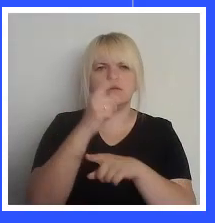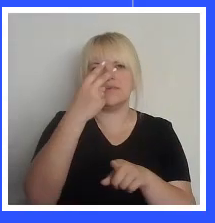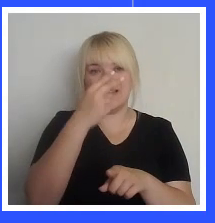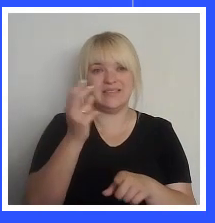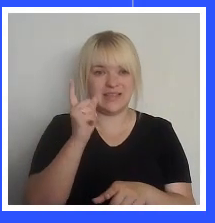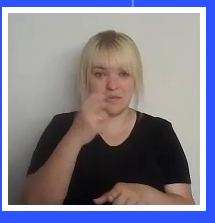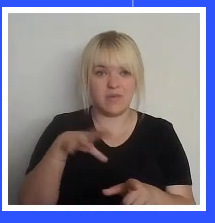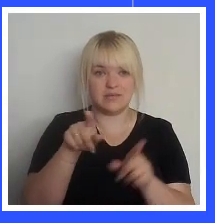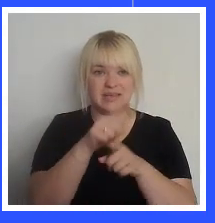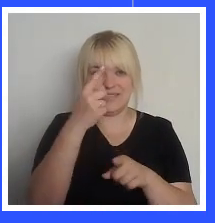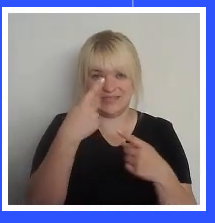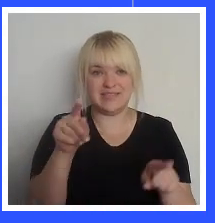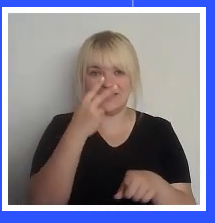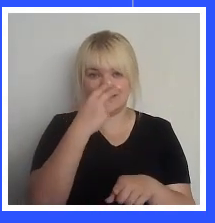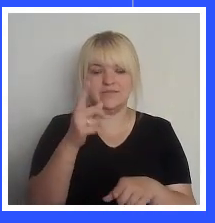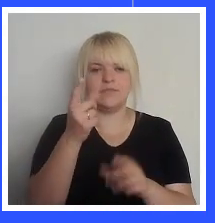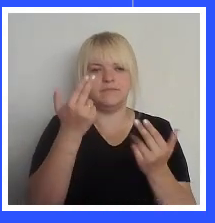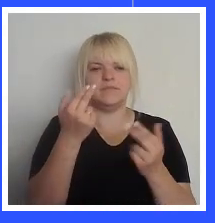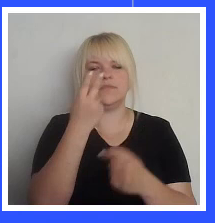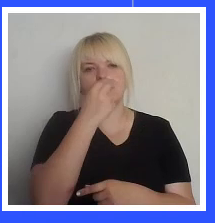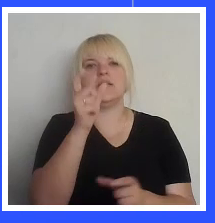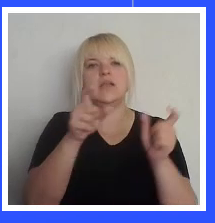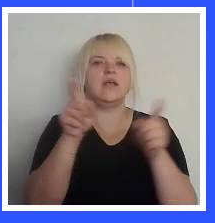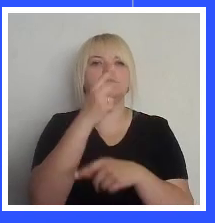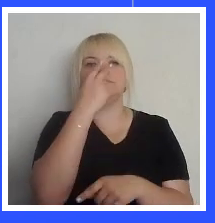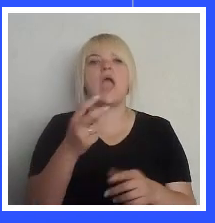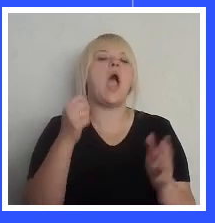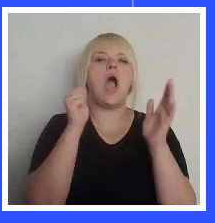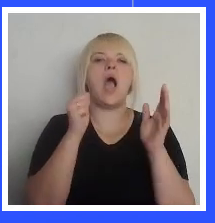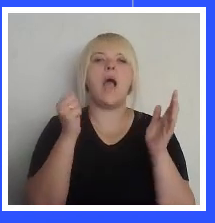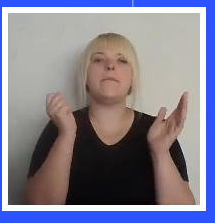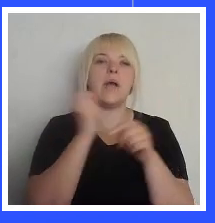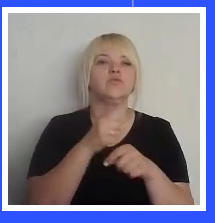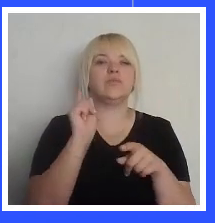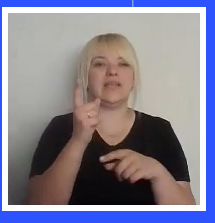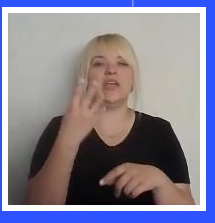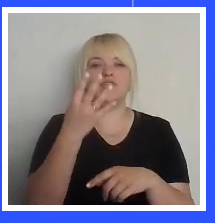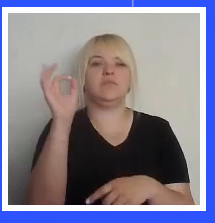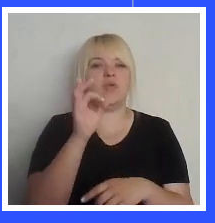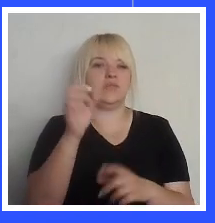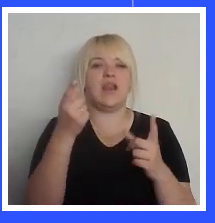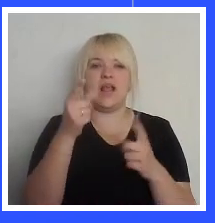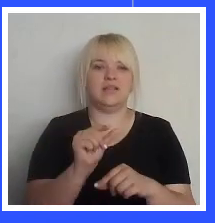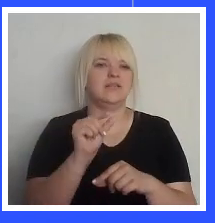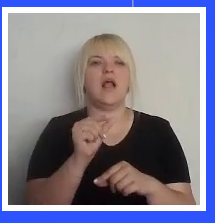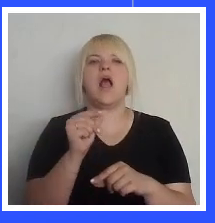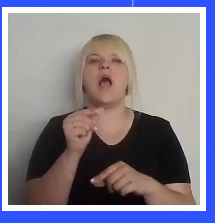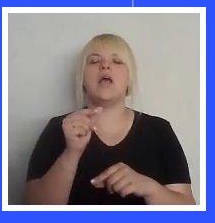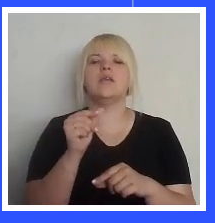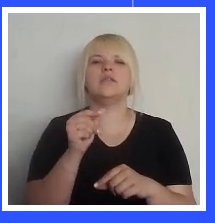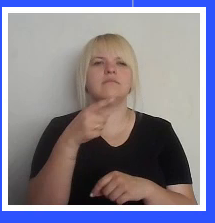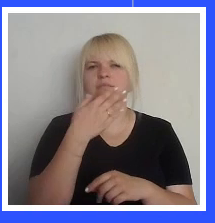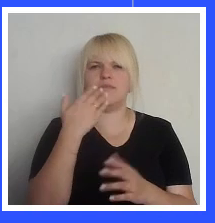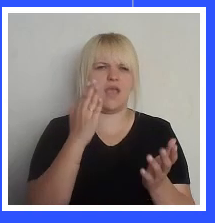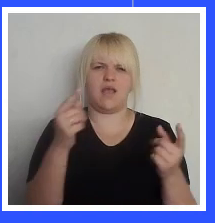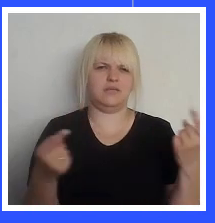redz arī citi. Redz arī skatītāji. Super. Abonēji tikai ar atlaidi 4%. Man šķiet, ka tas neatbilst realitātei. Tas varētu būt,